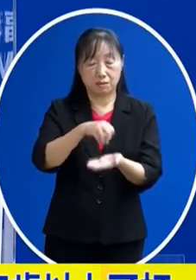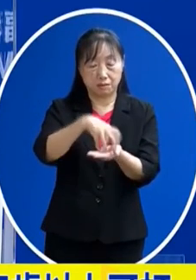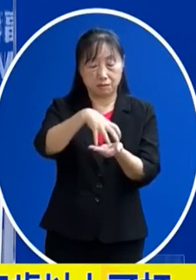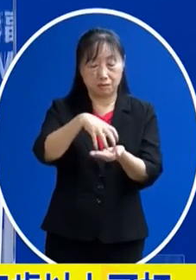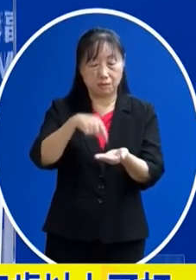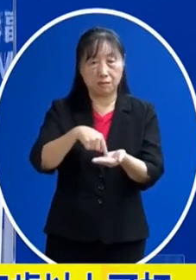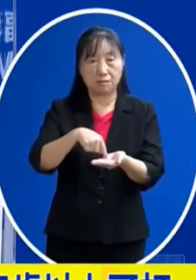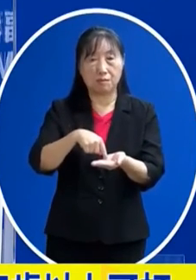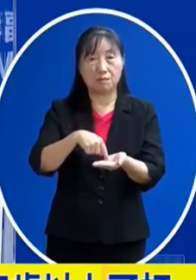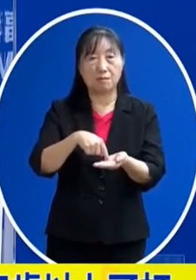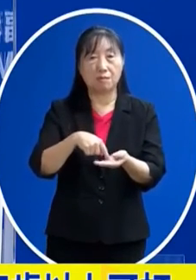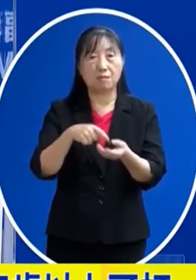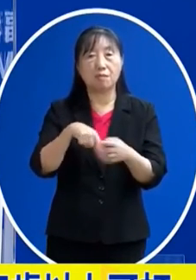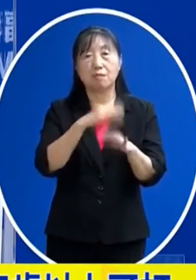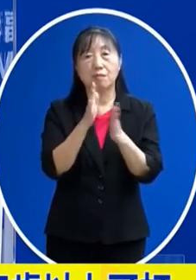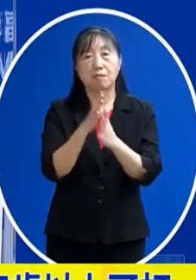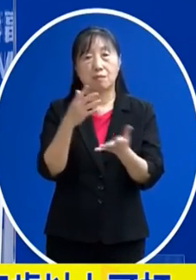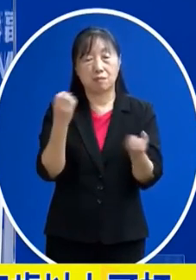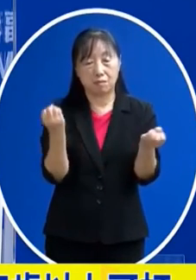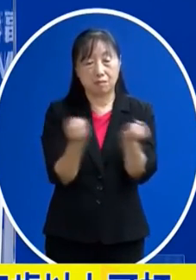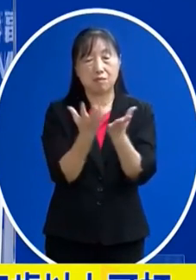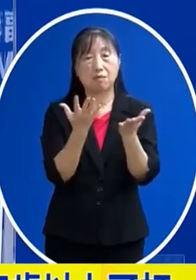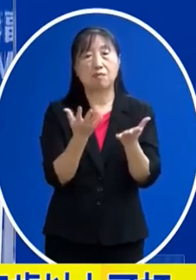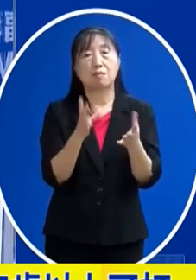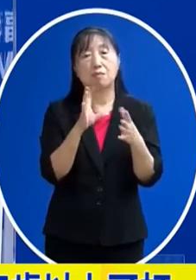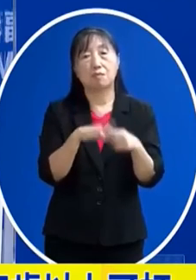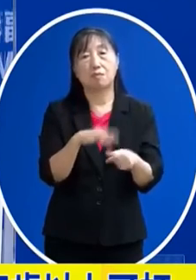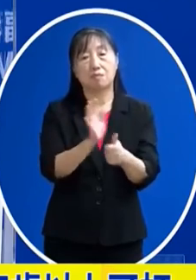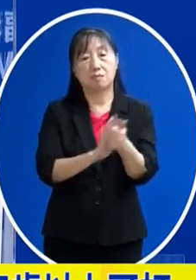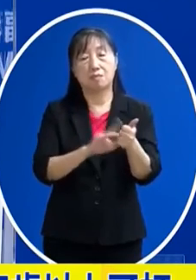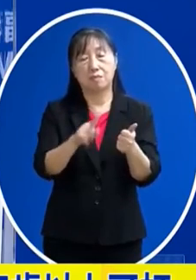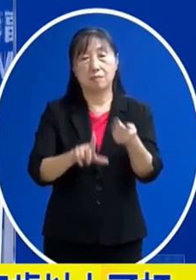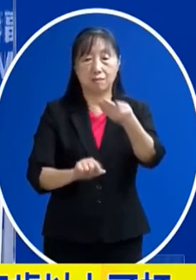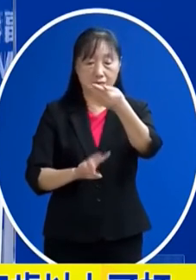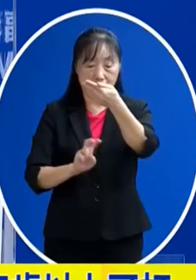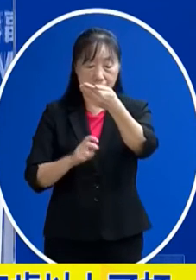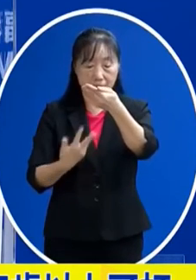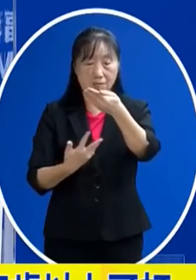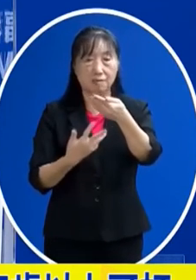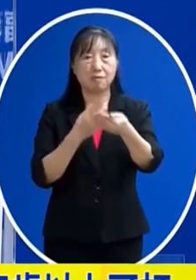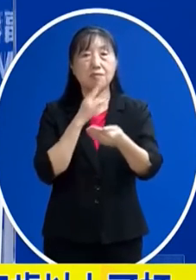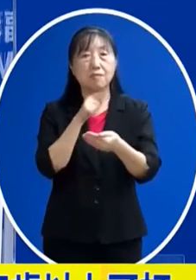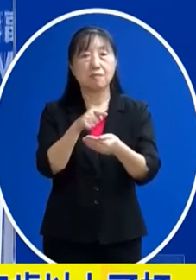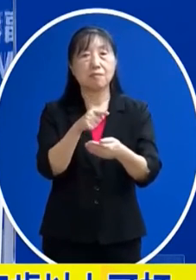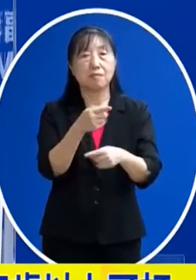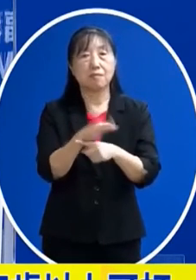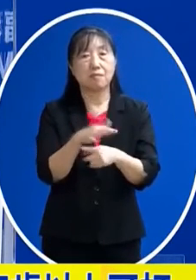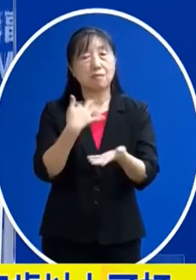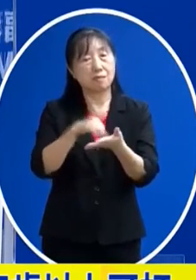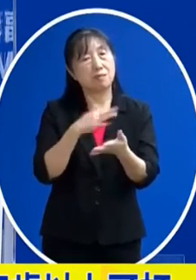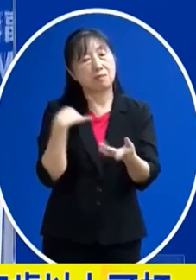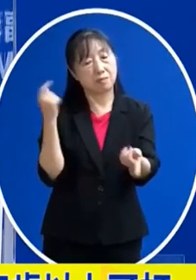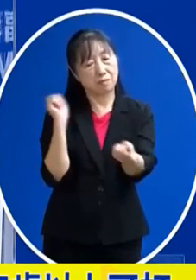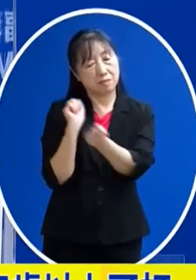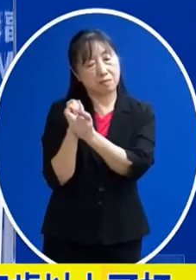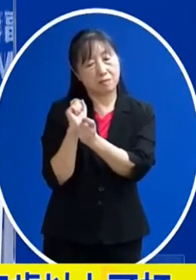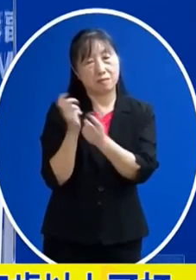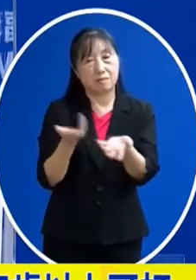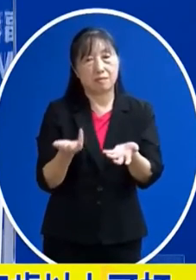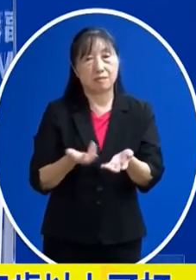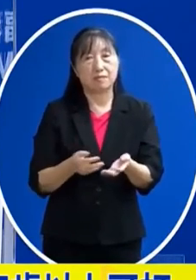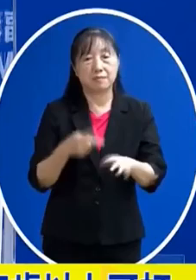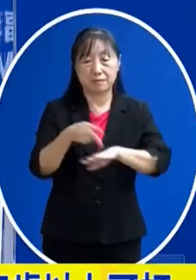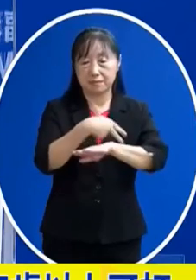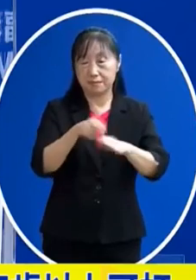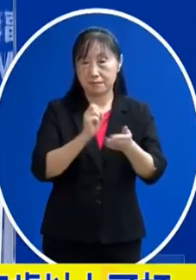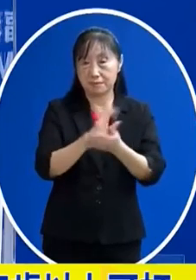症，那所以这个部分这个死亡日期9月28是也算是最近的事情，就我们这个